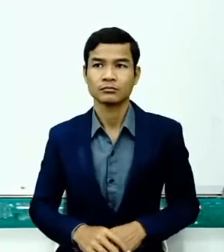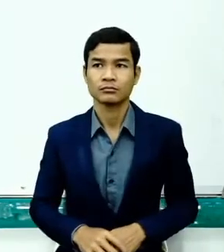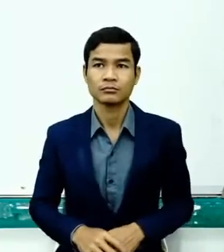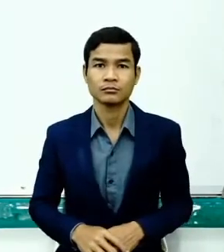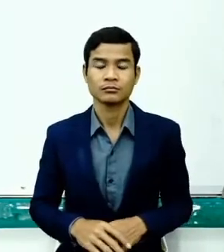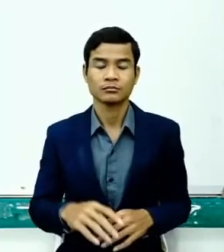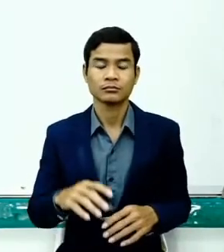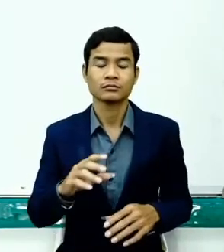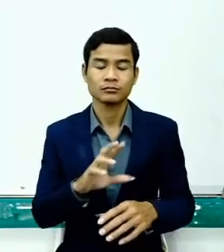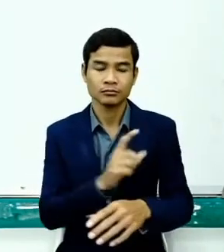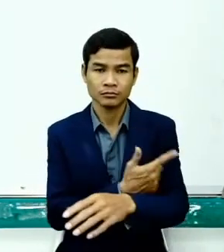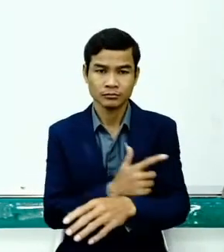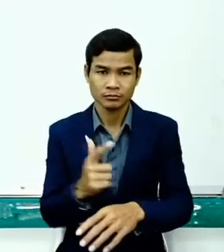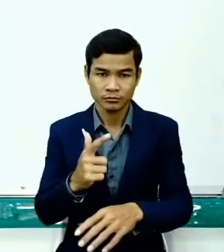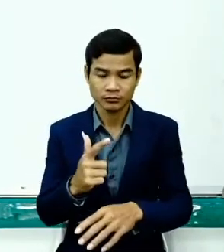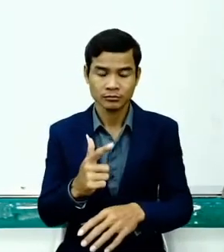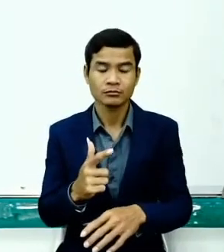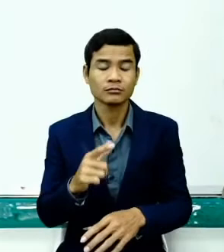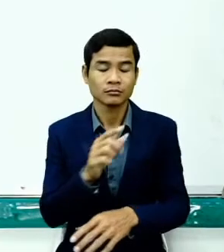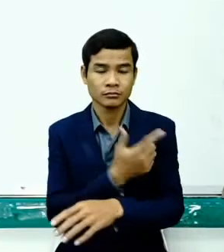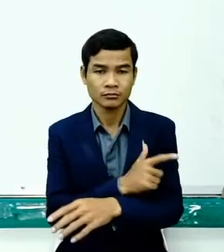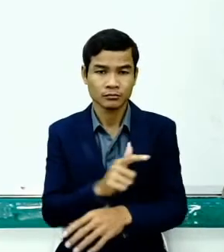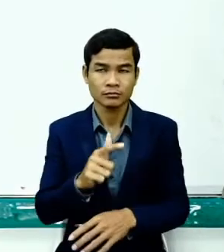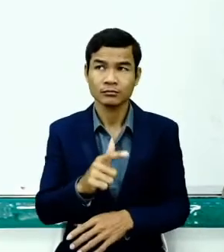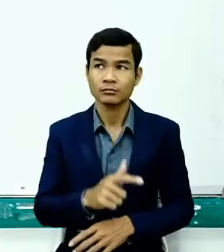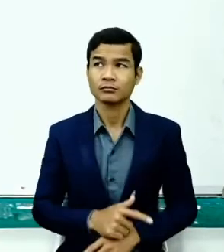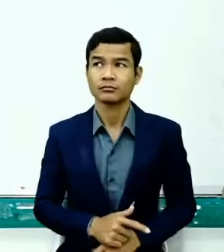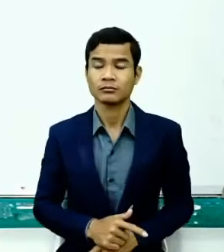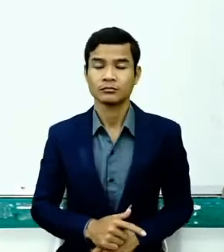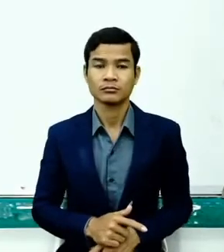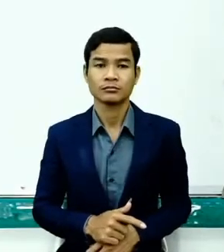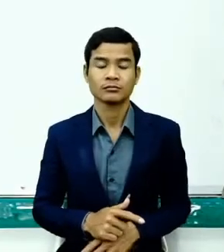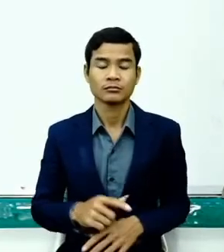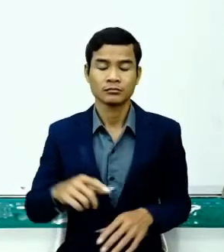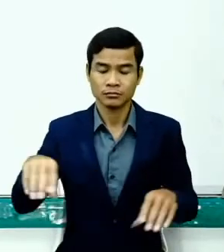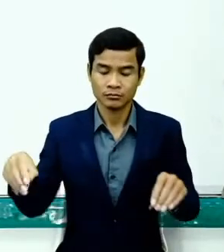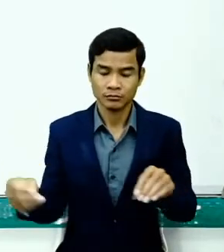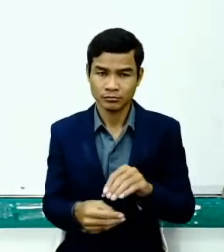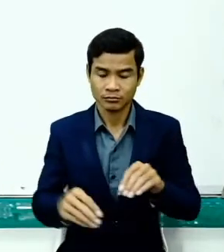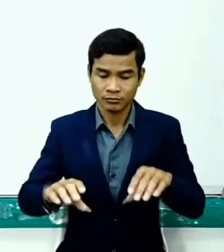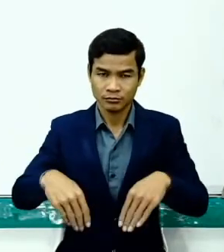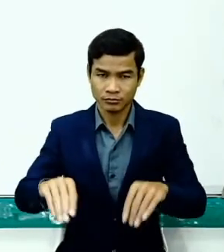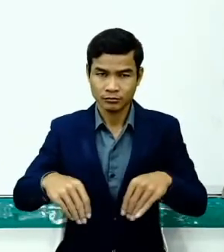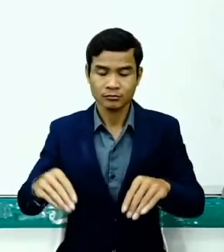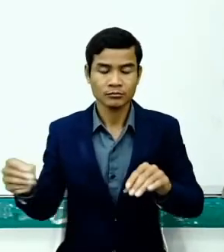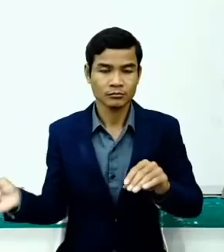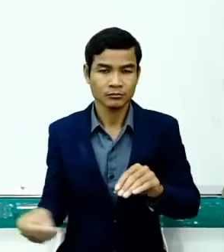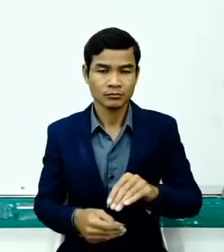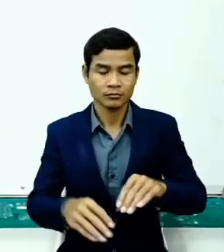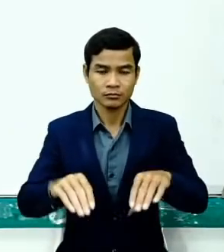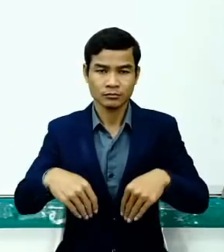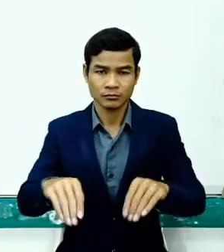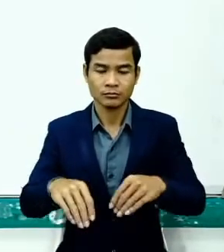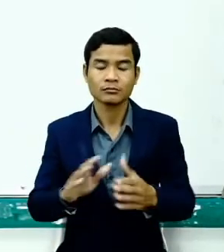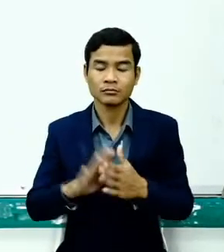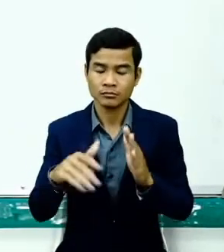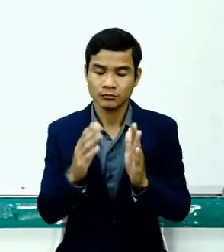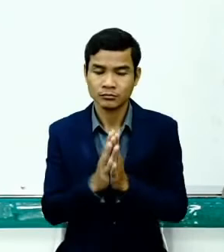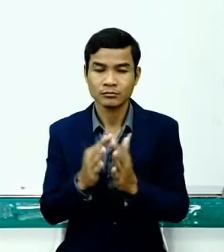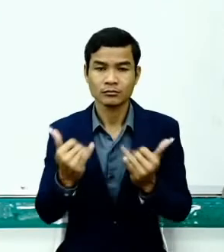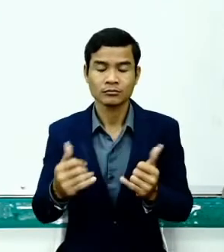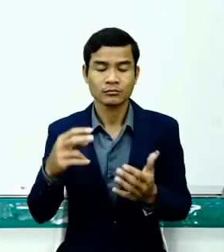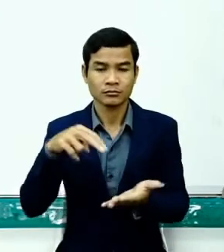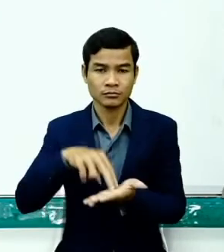ជីជីកៃកៃចាអរគុណកូនឥ